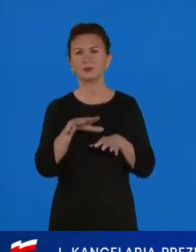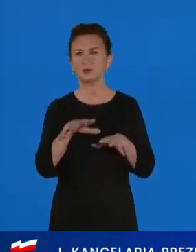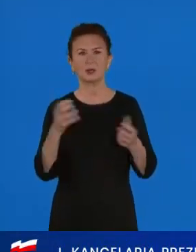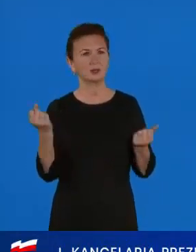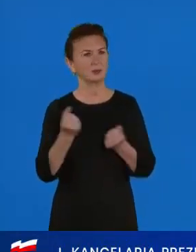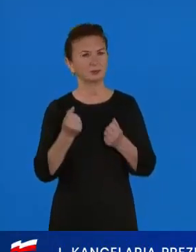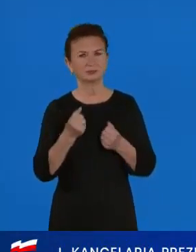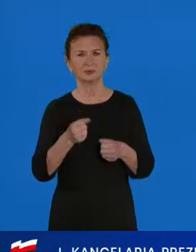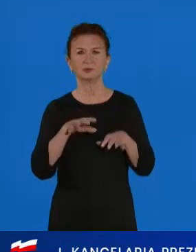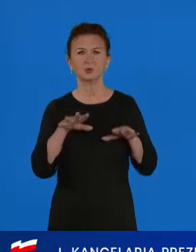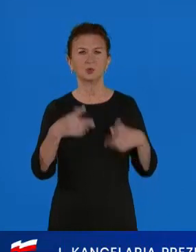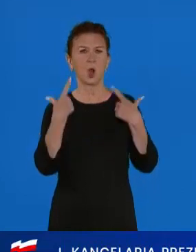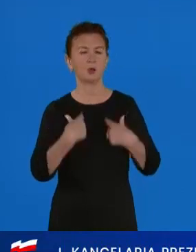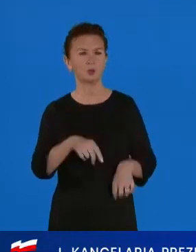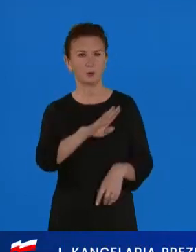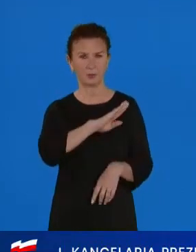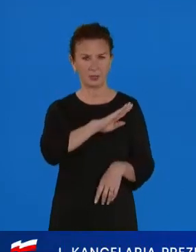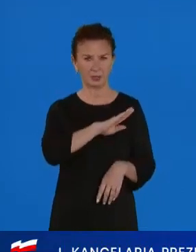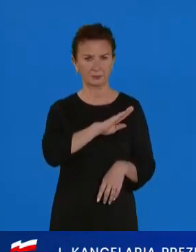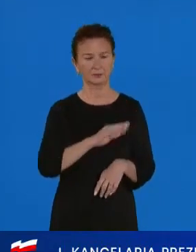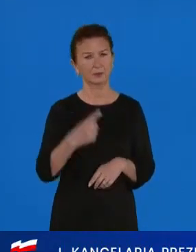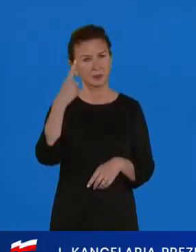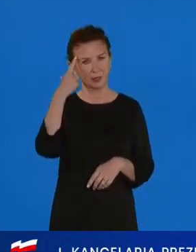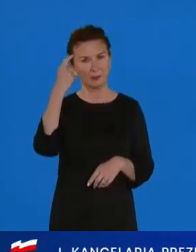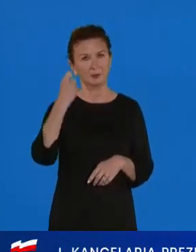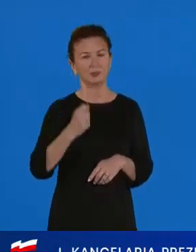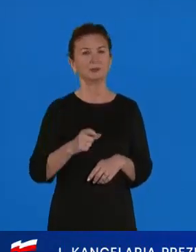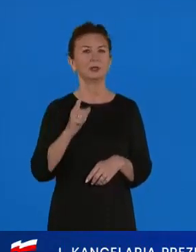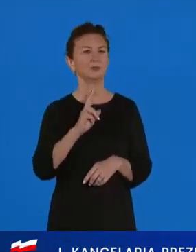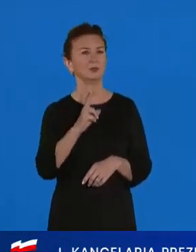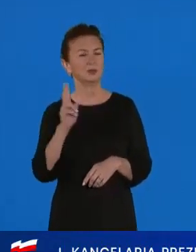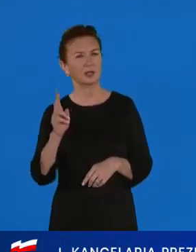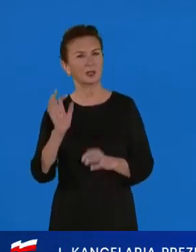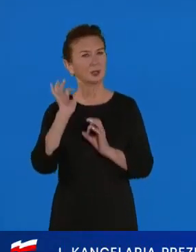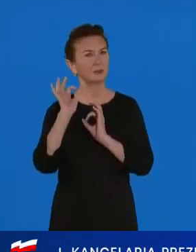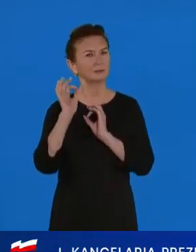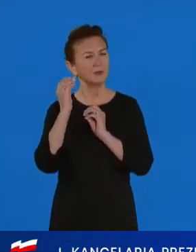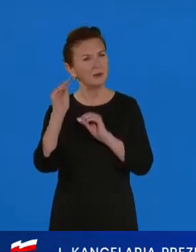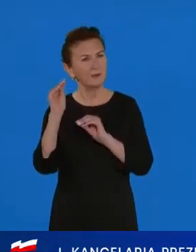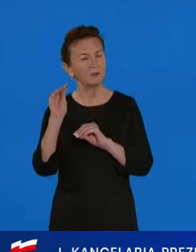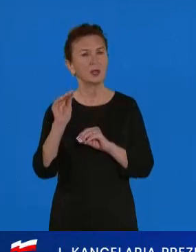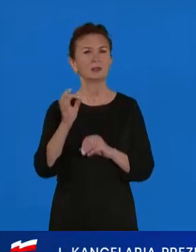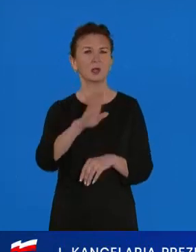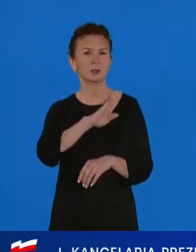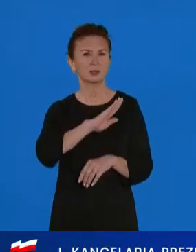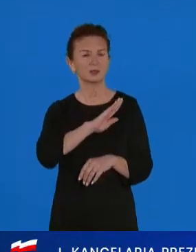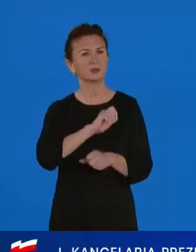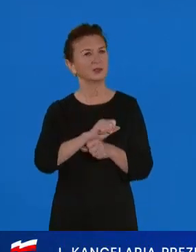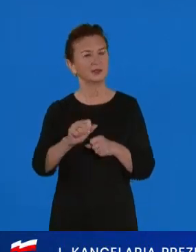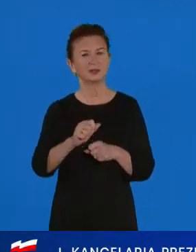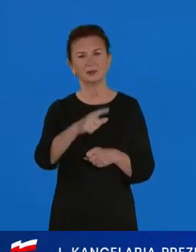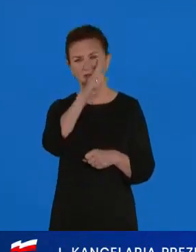swoje śmiertelne żniwo. Pamiętajmy też, że pod każdą informacją o zgonie kryje się ludzka